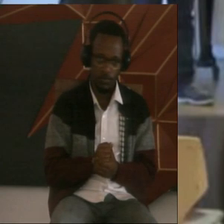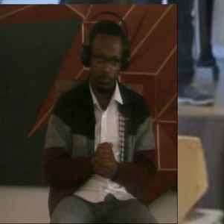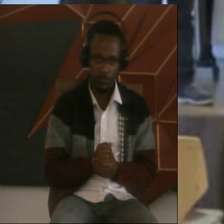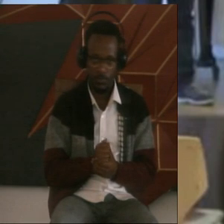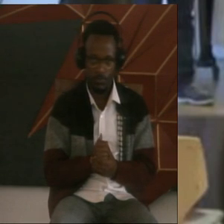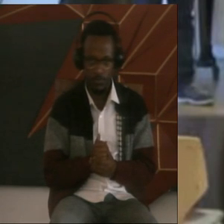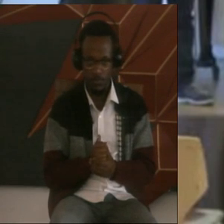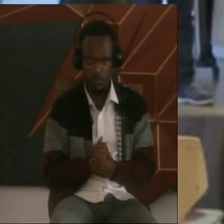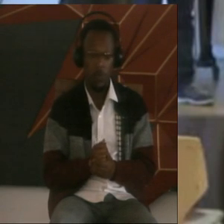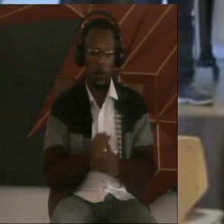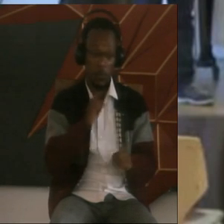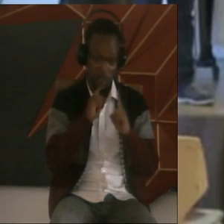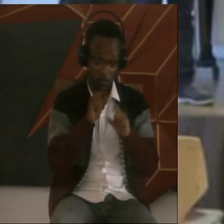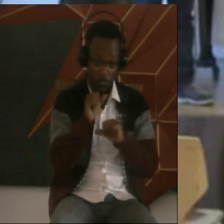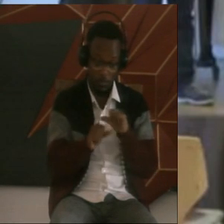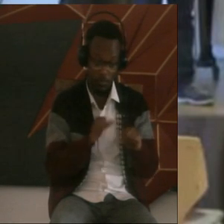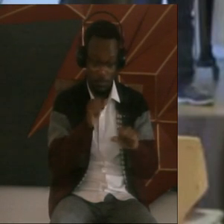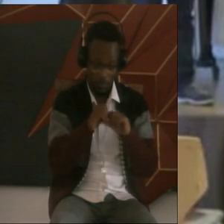M'a parlé des couronnes en or.